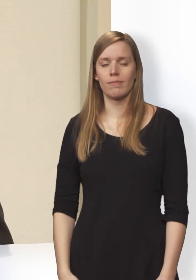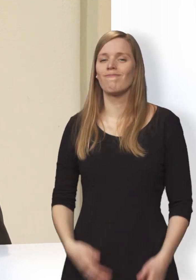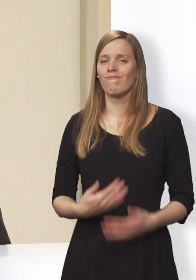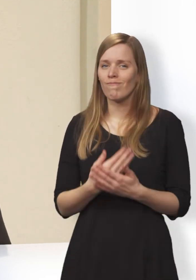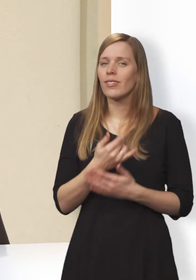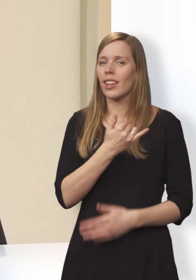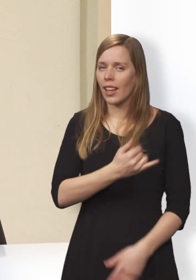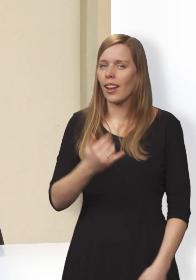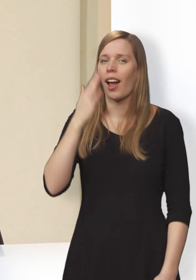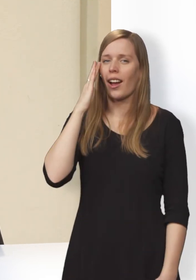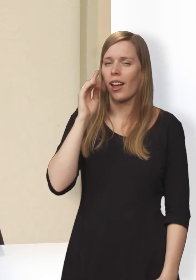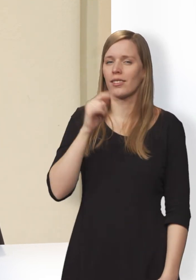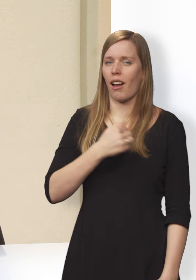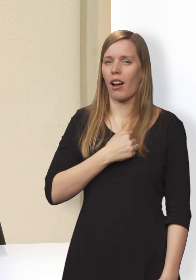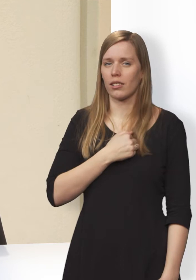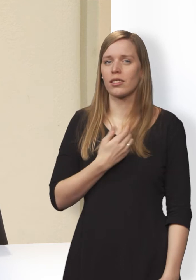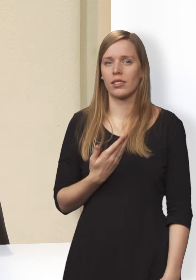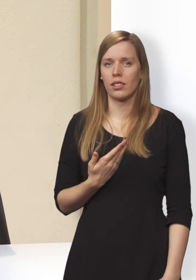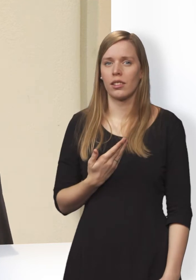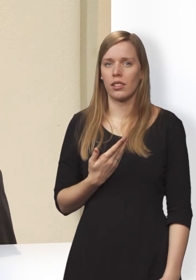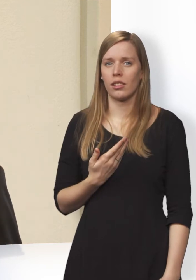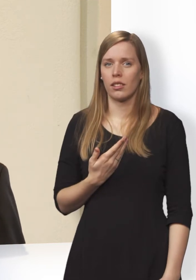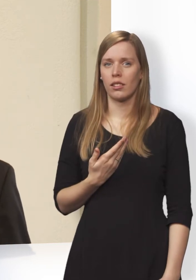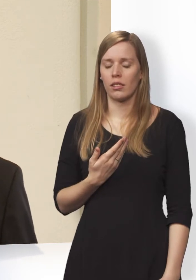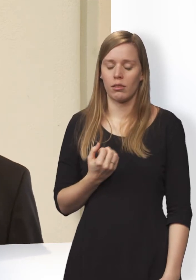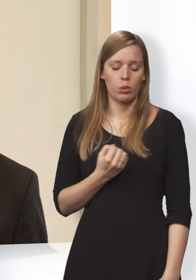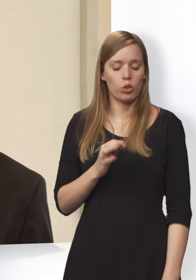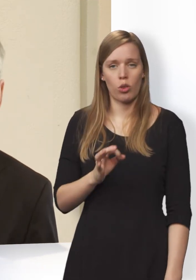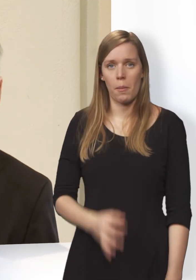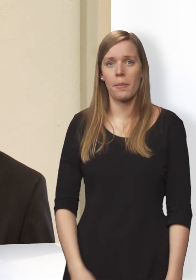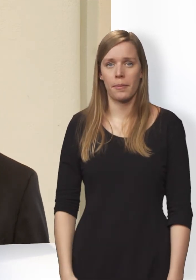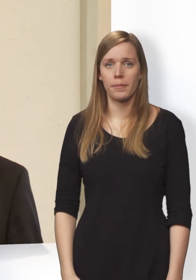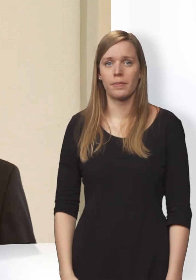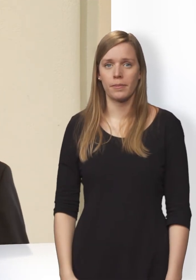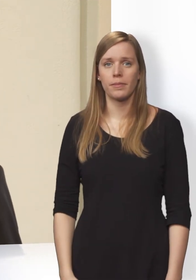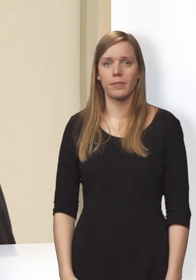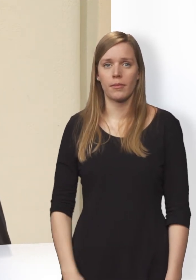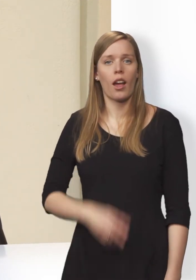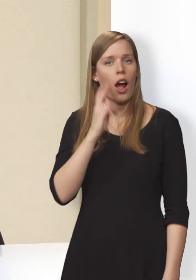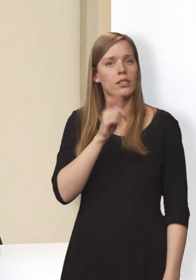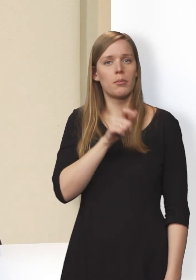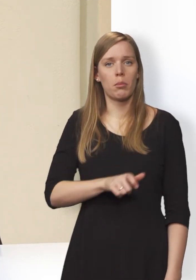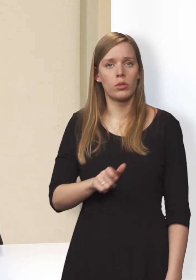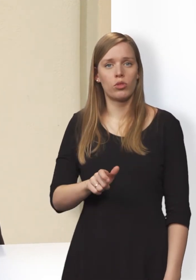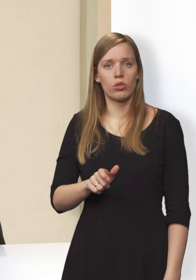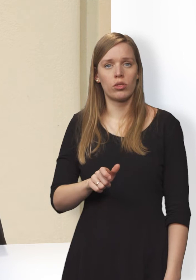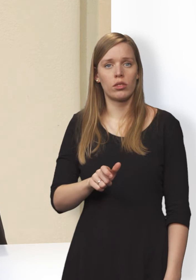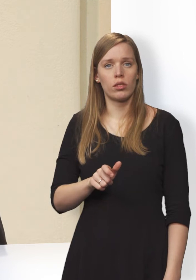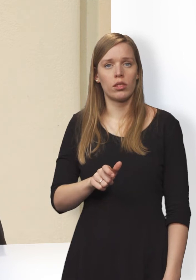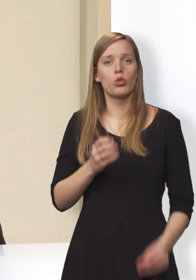uns allen diese angst erschüttern und die bange frage von alten menschen